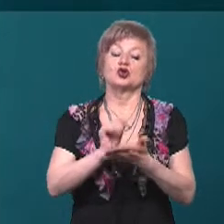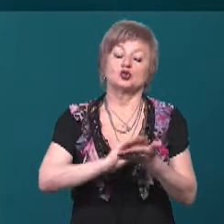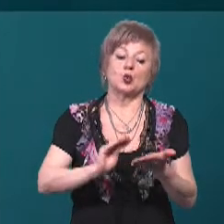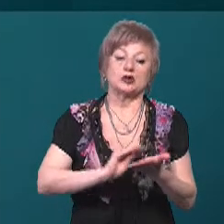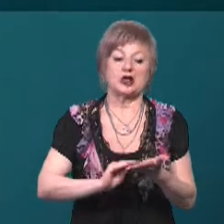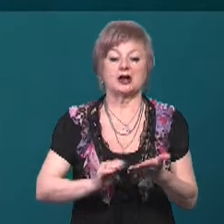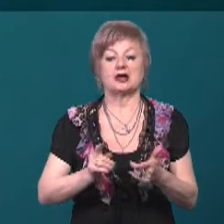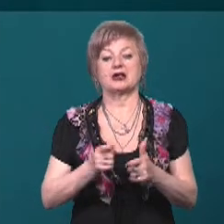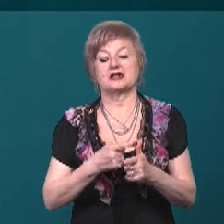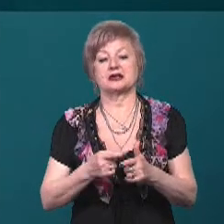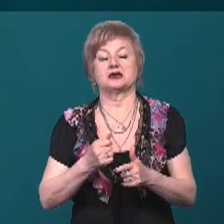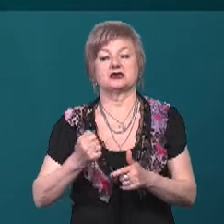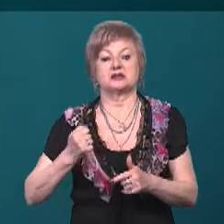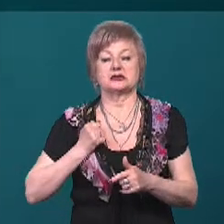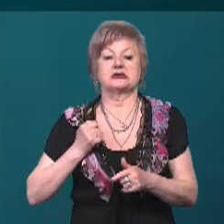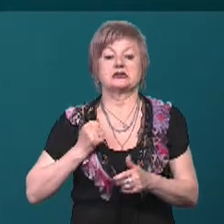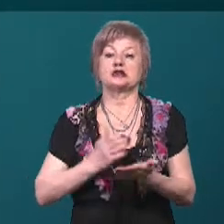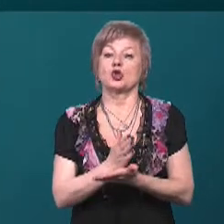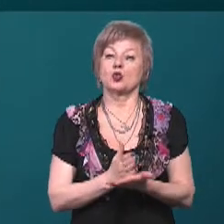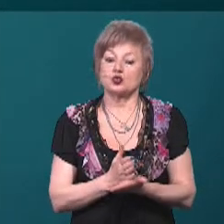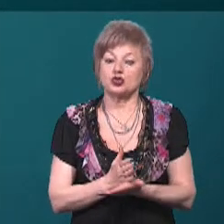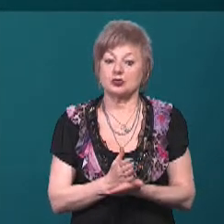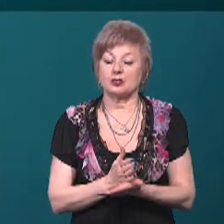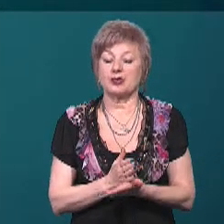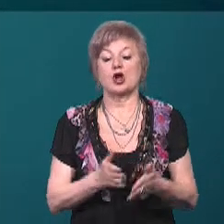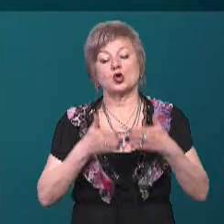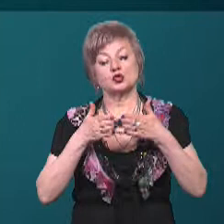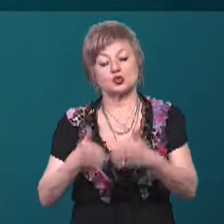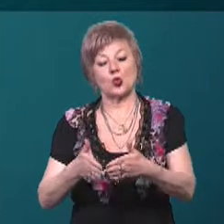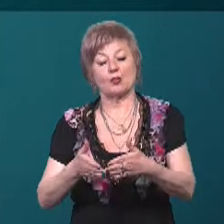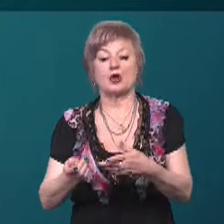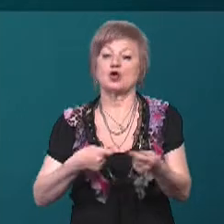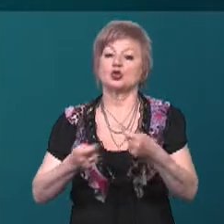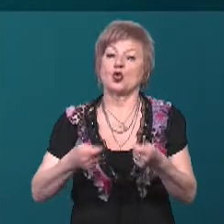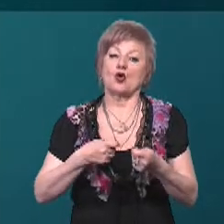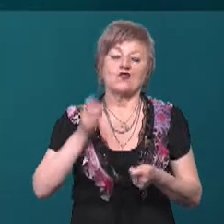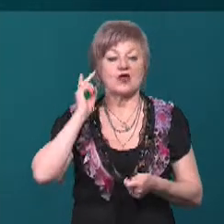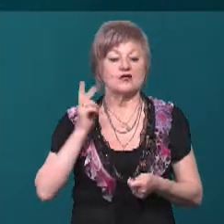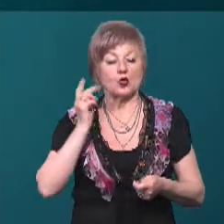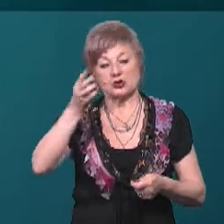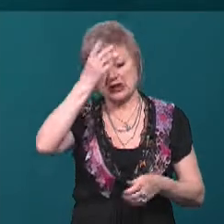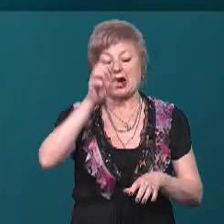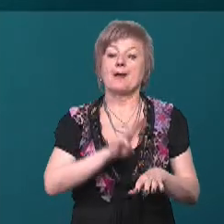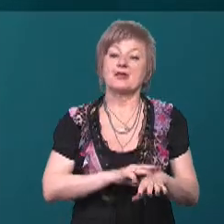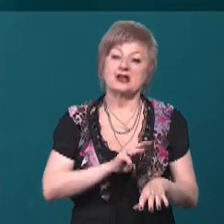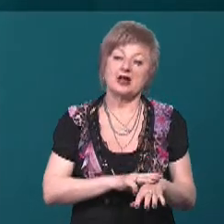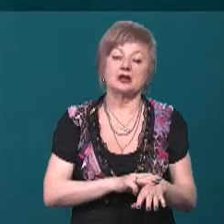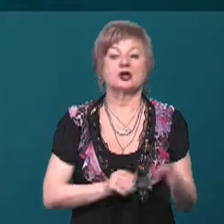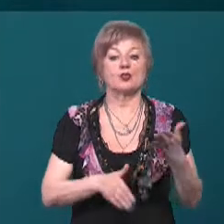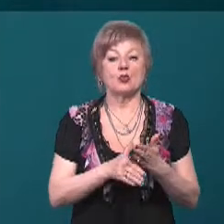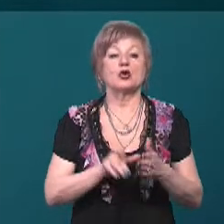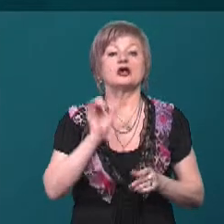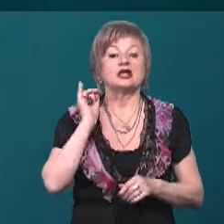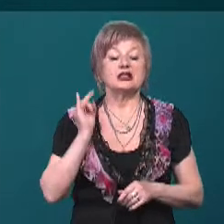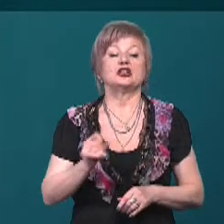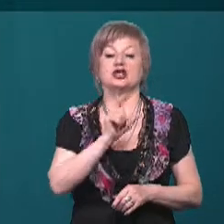або тилові служби, члени екіпажу суден торговельного флоту, капітани, лоцмани і так далі, та жителі